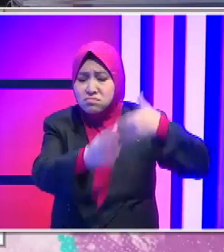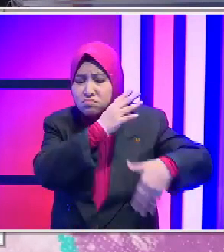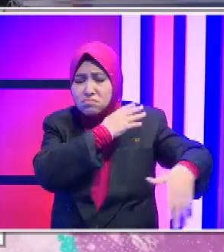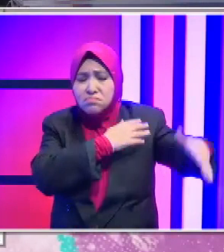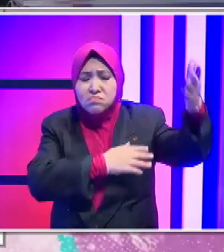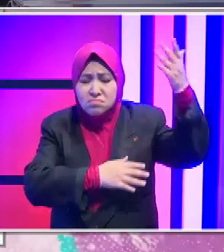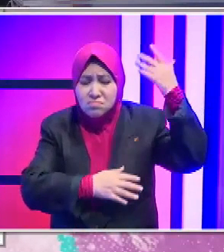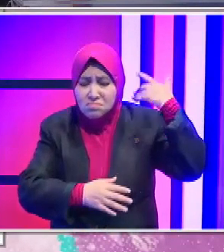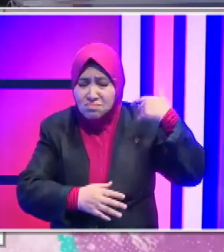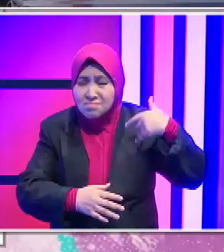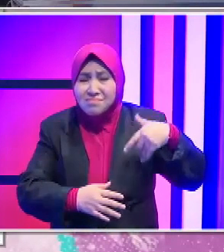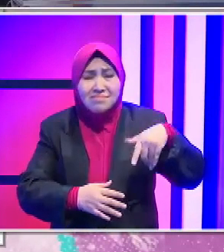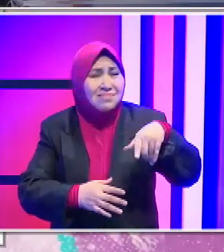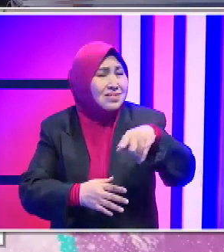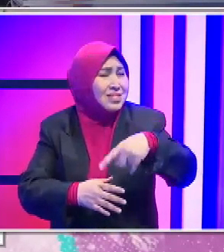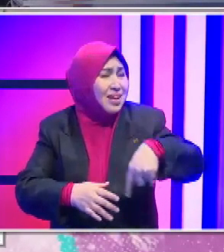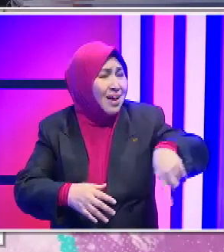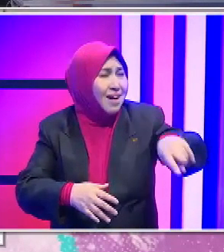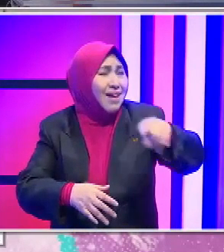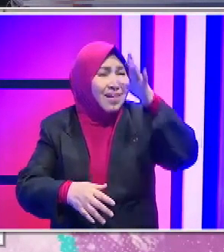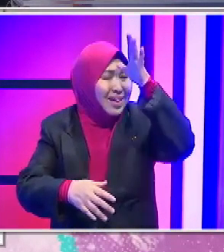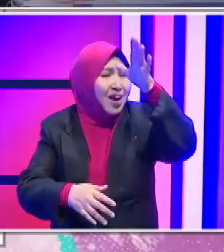أنتم